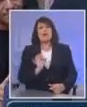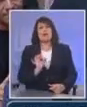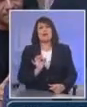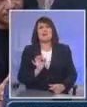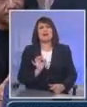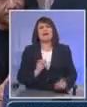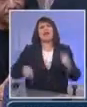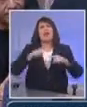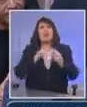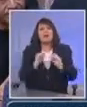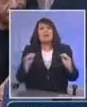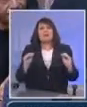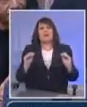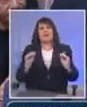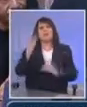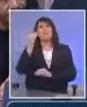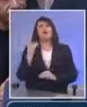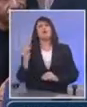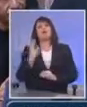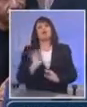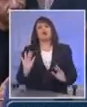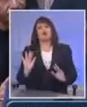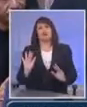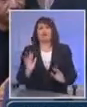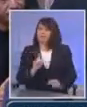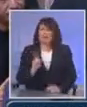της ελληνικής παιδείας και του ελληνικού πολιτισμού και όχι